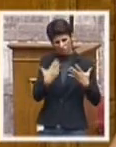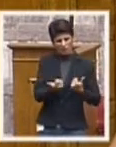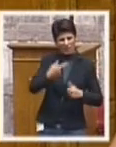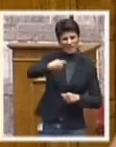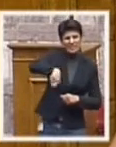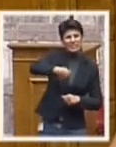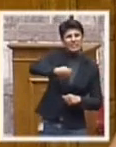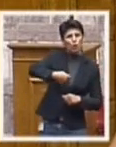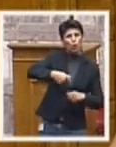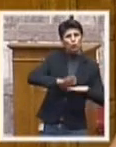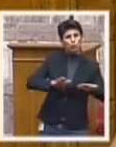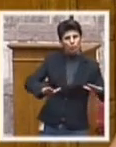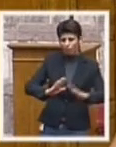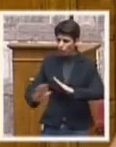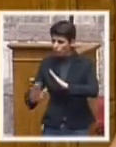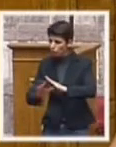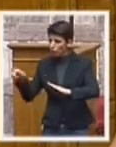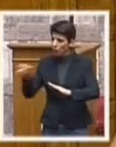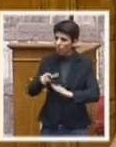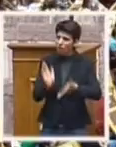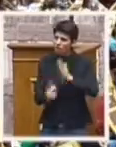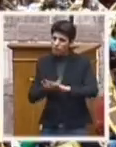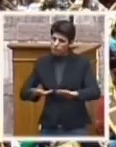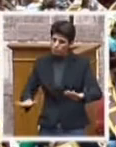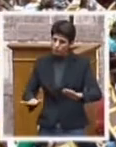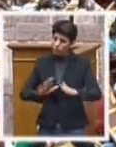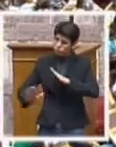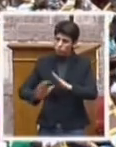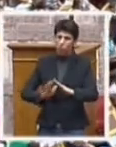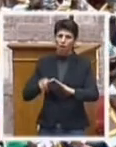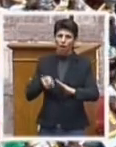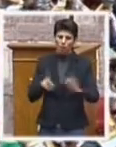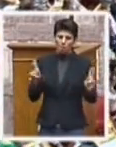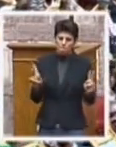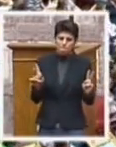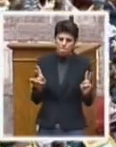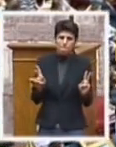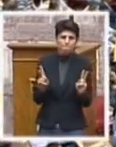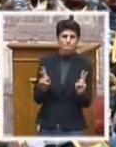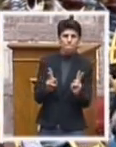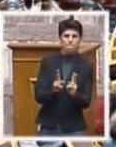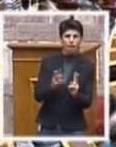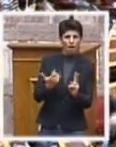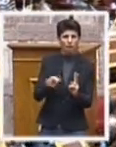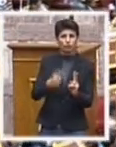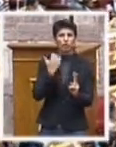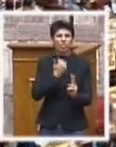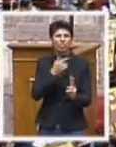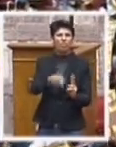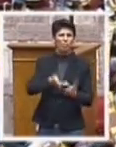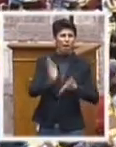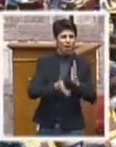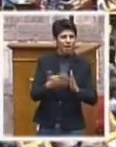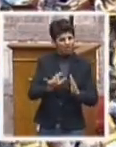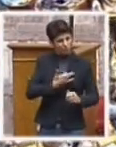προστατεύει κάθε κακοποιημένο παιδί. Κατά αυτόν τον τρόπο, θα επέλθει εξασθένιση του φαινομένου και προσθέτως τα θύματα της κακοποίησης θα